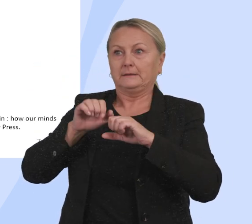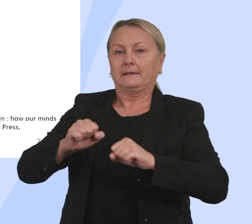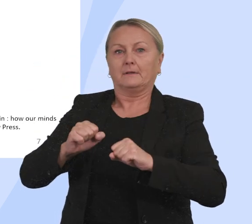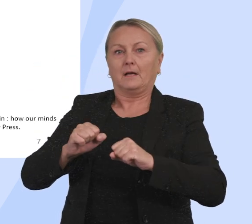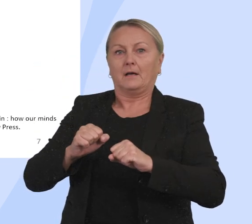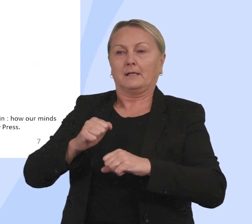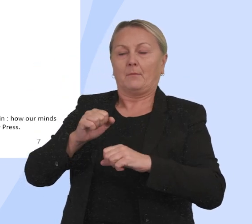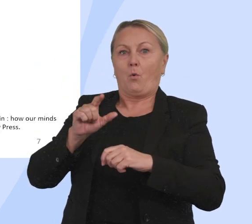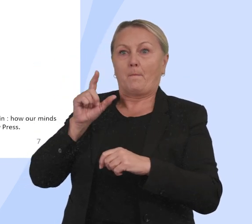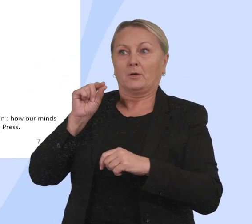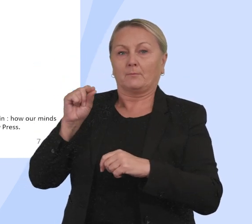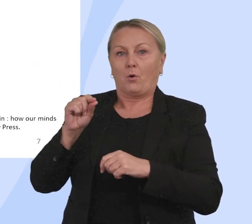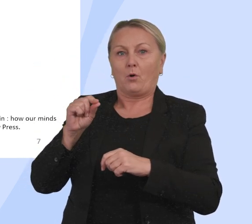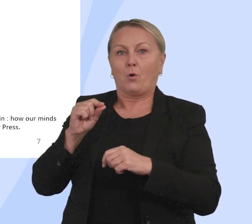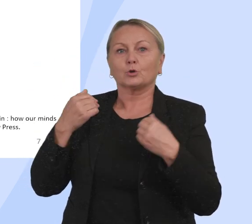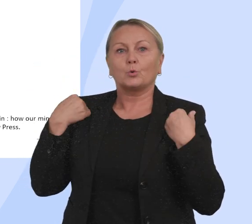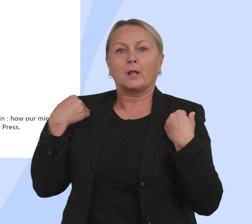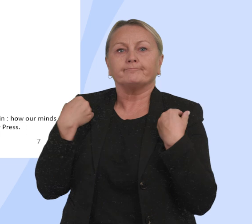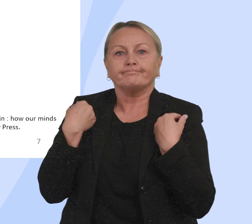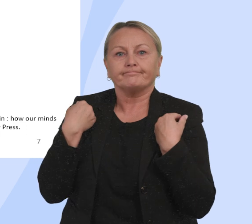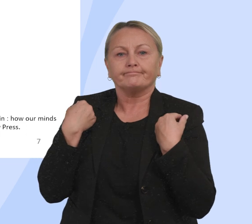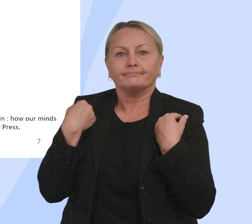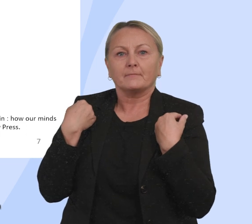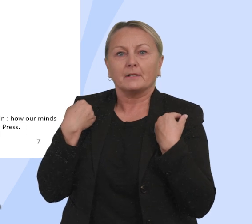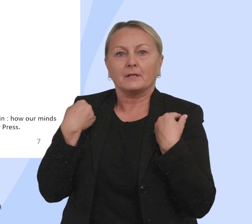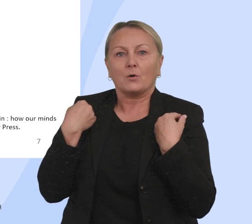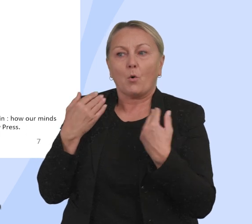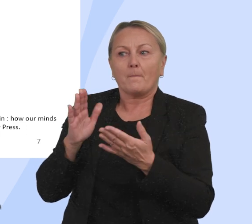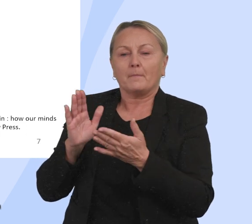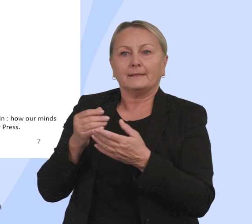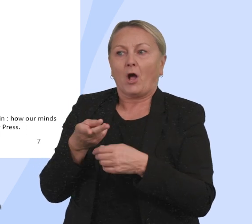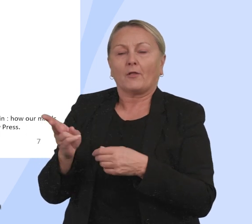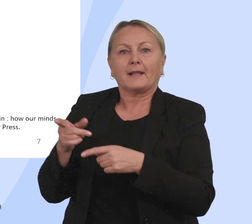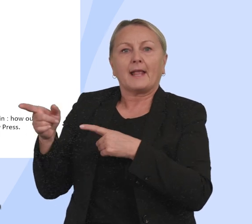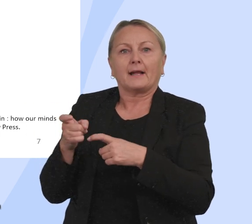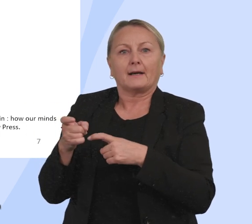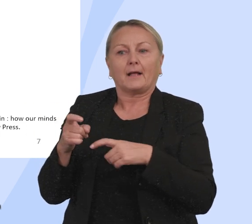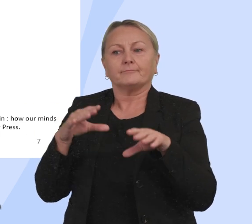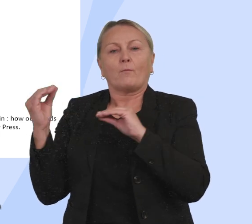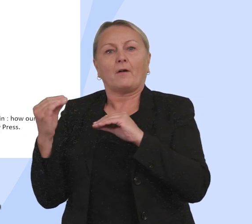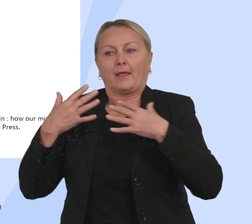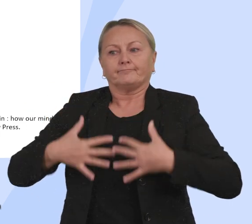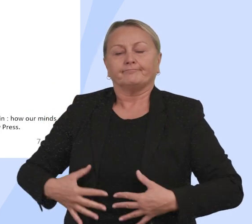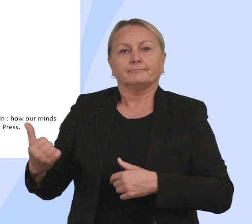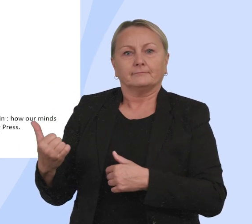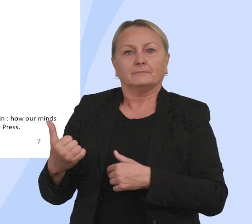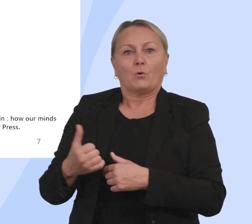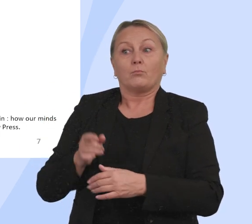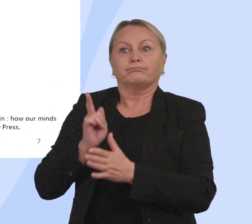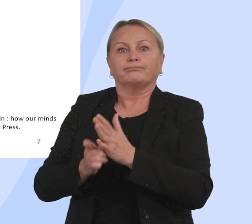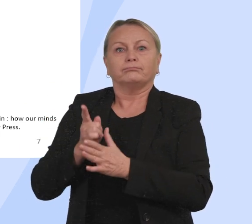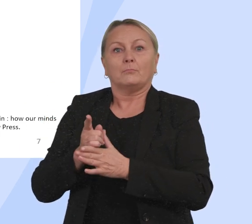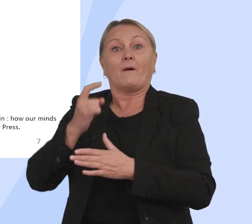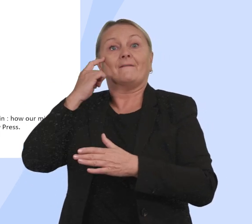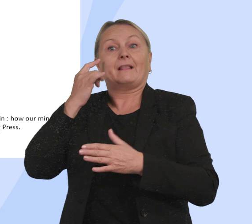Og det læser hans medjægere jo på hans krop. Og de er lynhurtigt klar over, hvad han fortæller med sin krop. Jeg har fået øje på